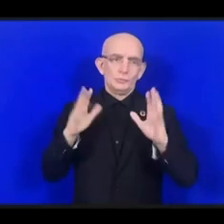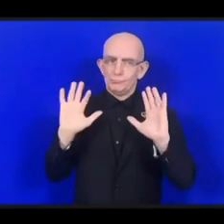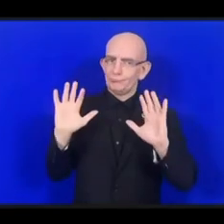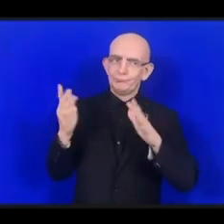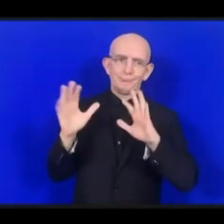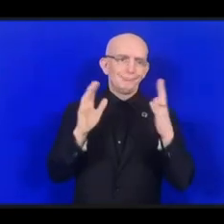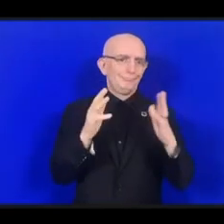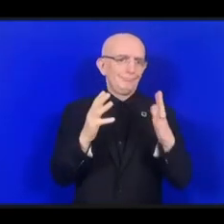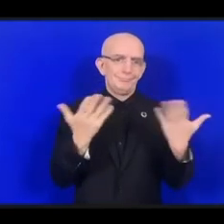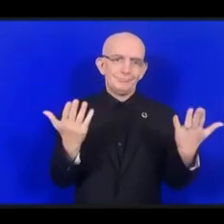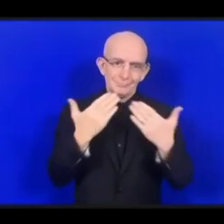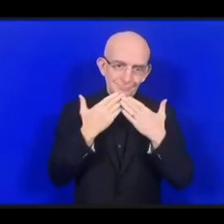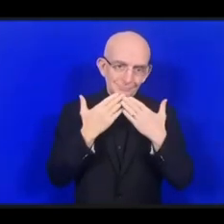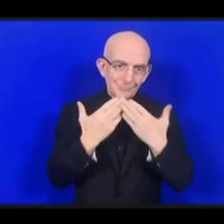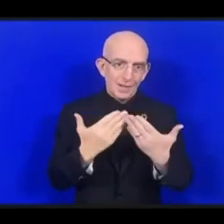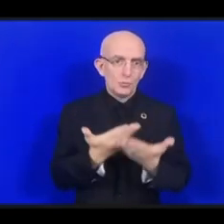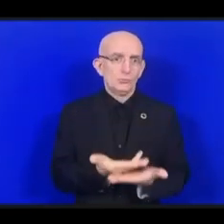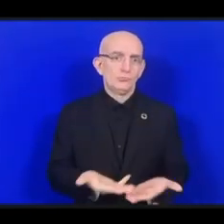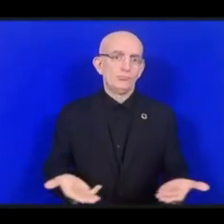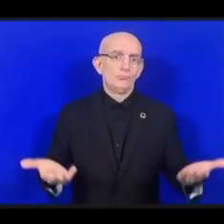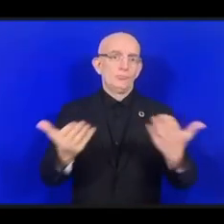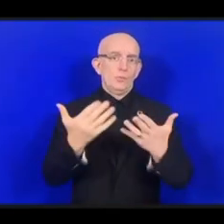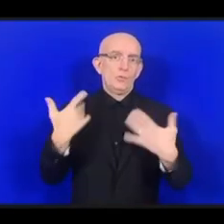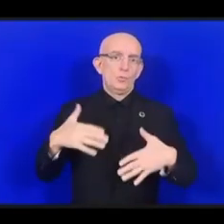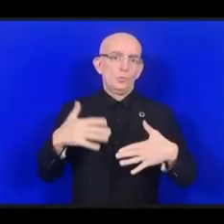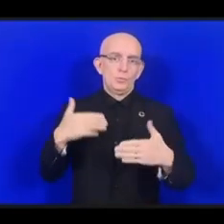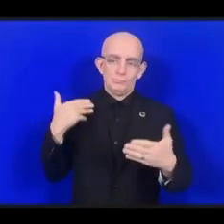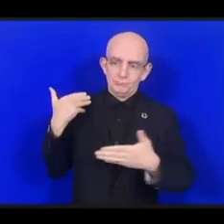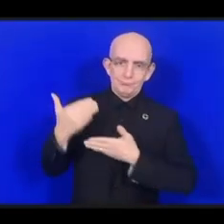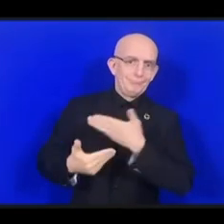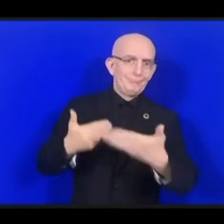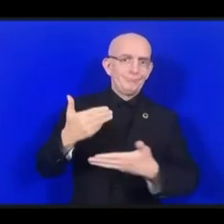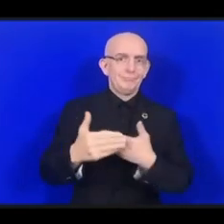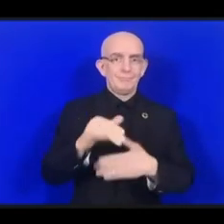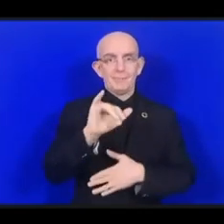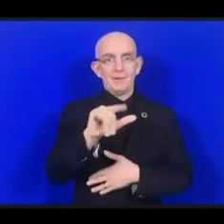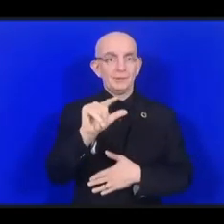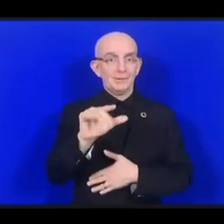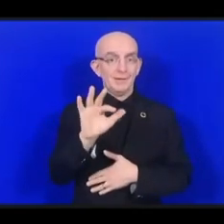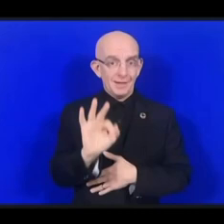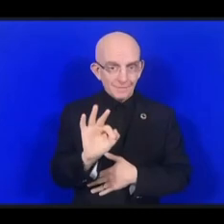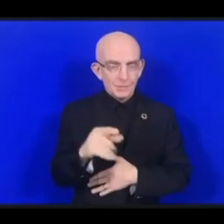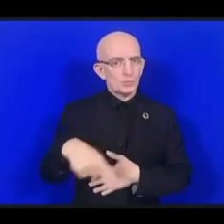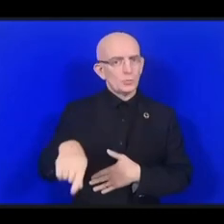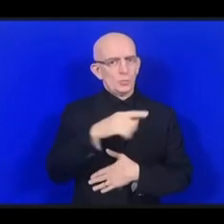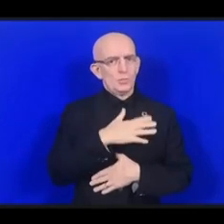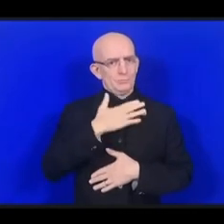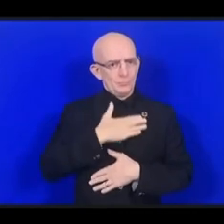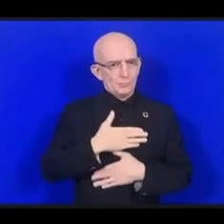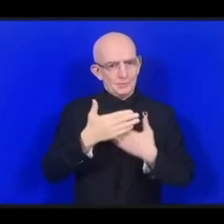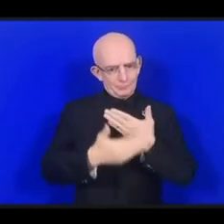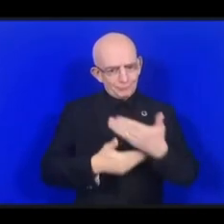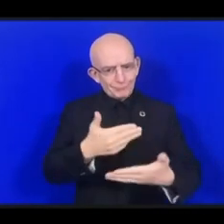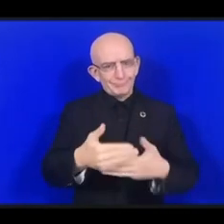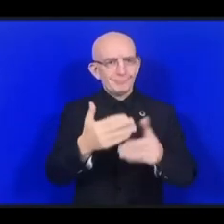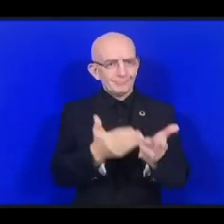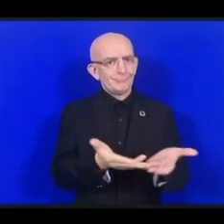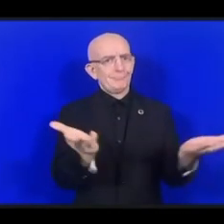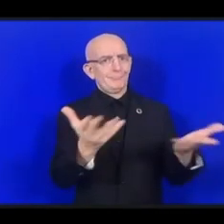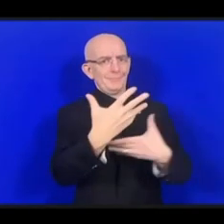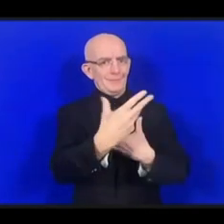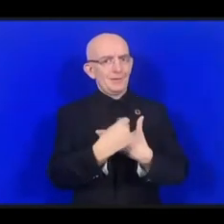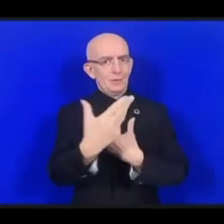的包容性、多利益相关方的参与和承诺。未来两年，